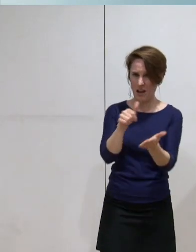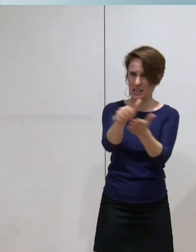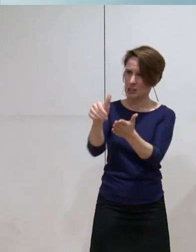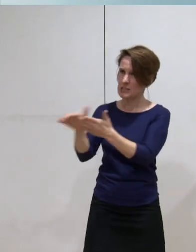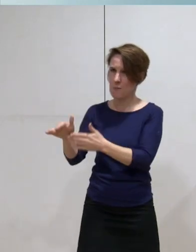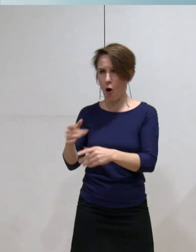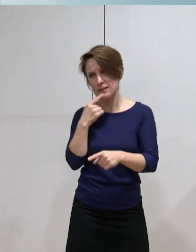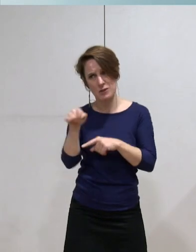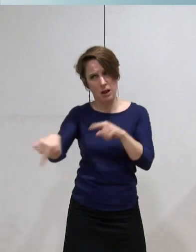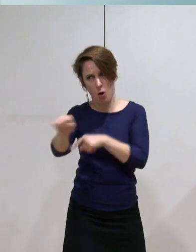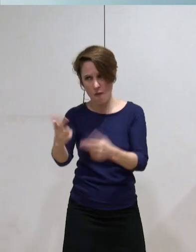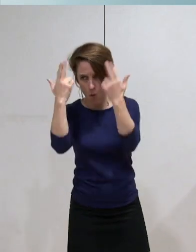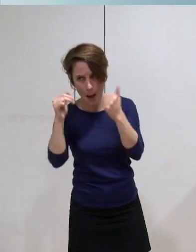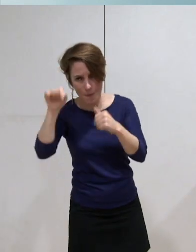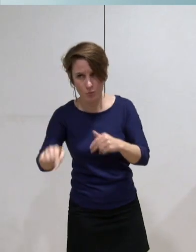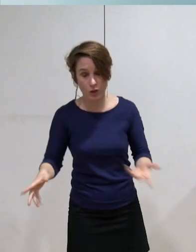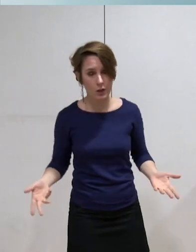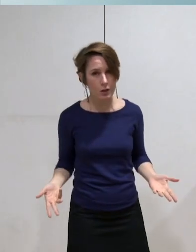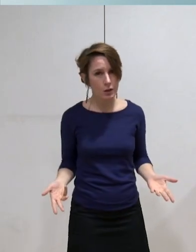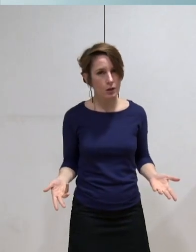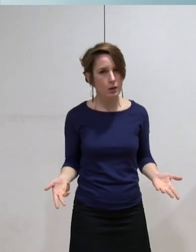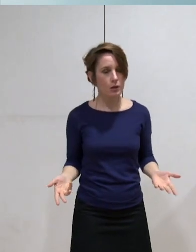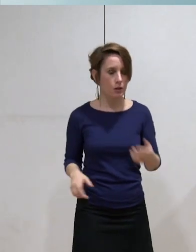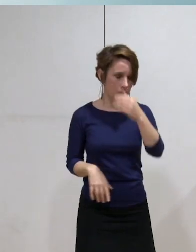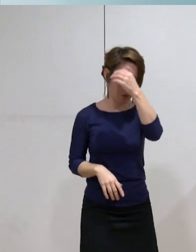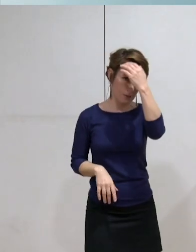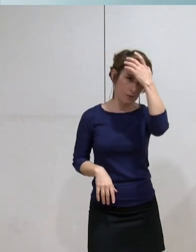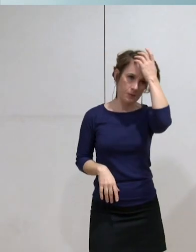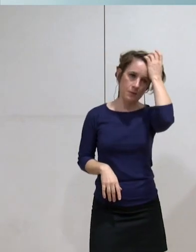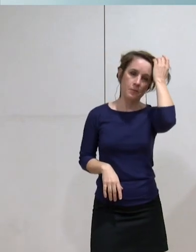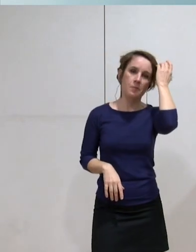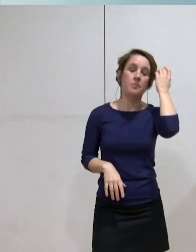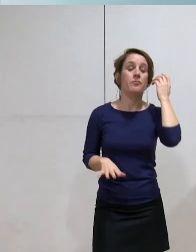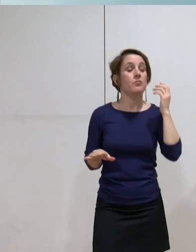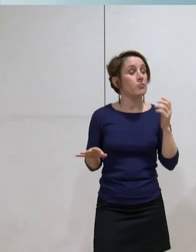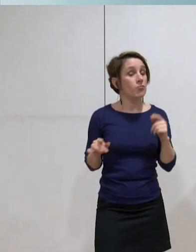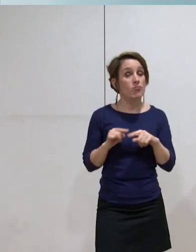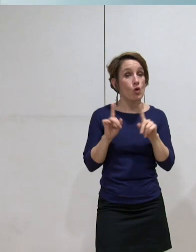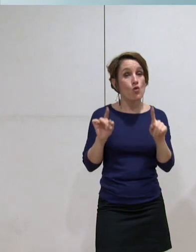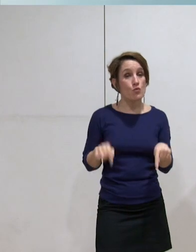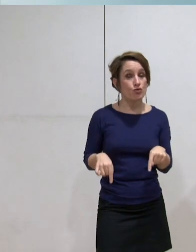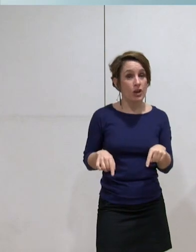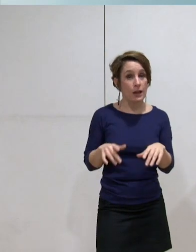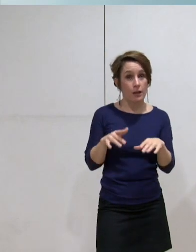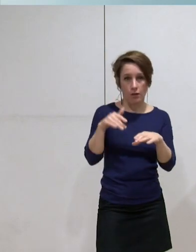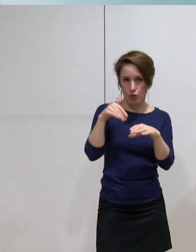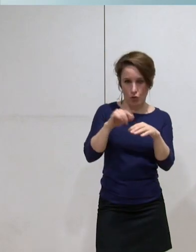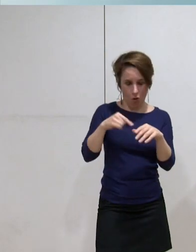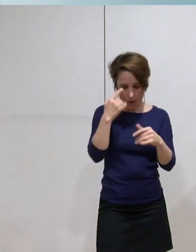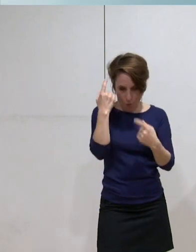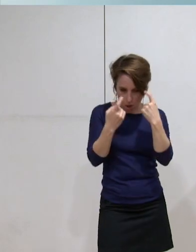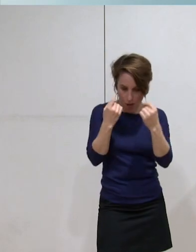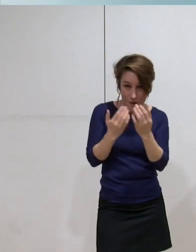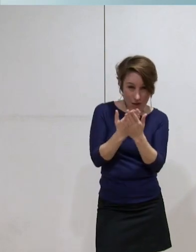leurs ardeurs revendicatives un budget c'est indissociable de piste de développement